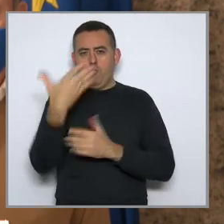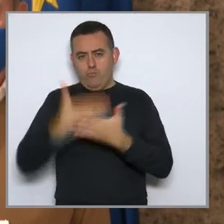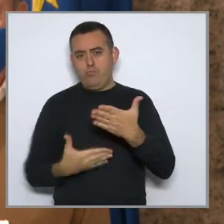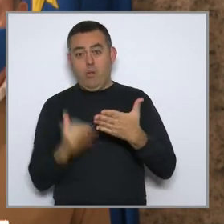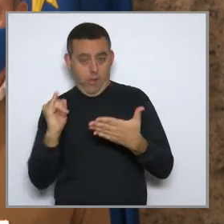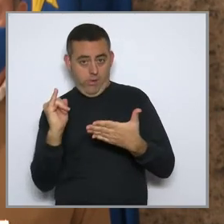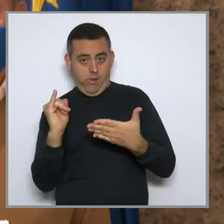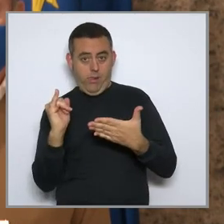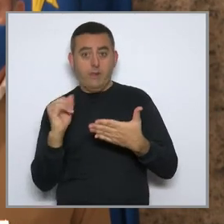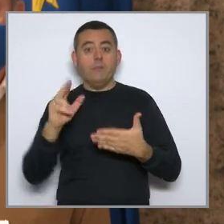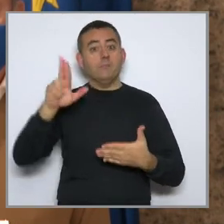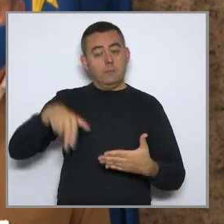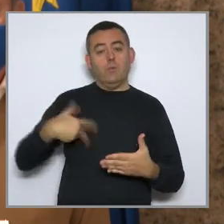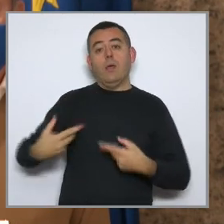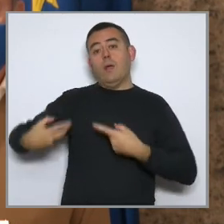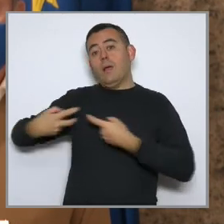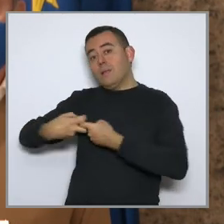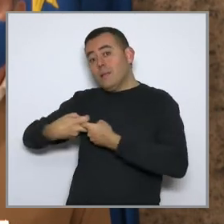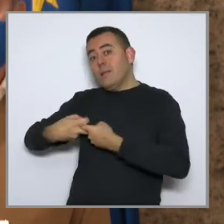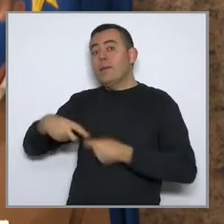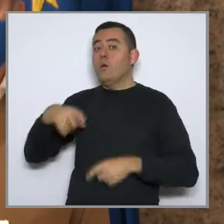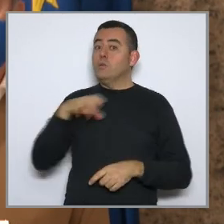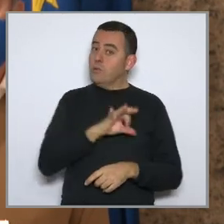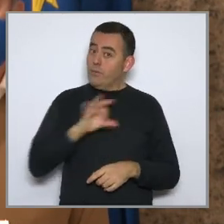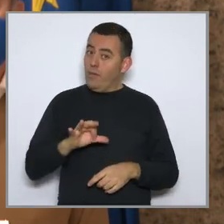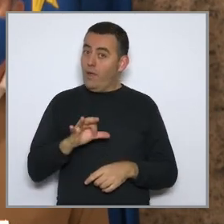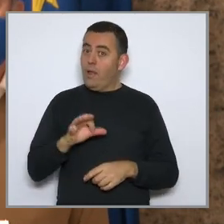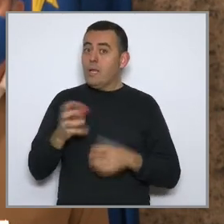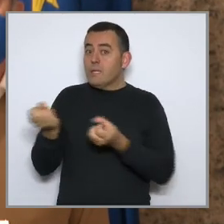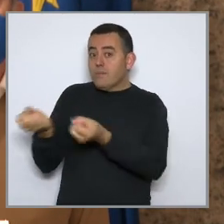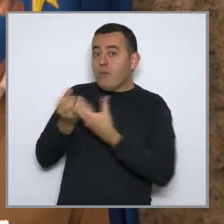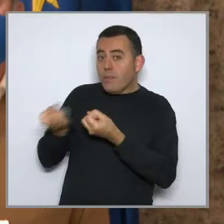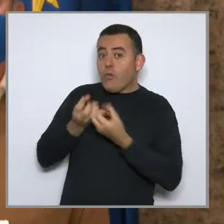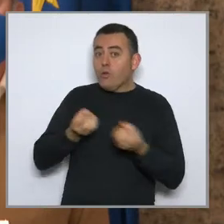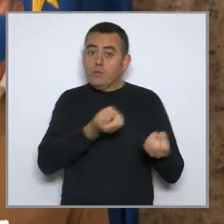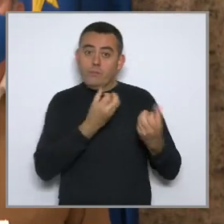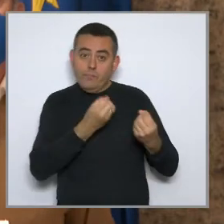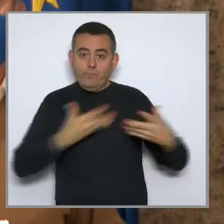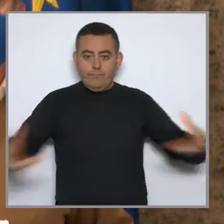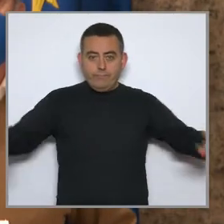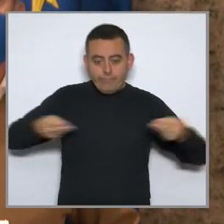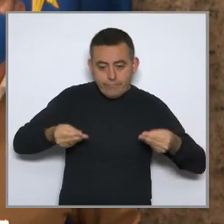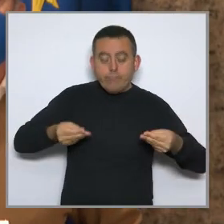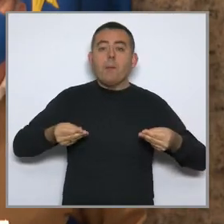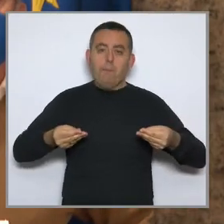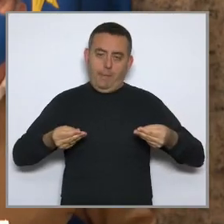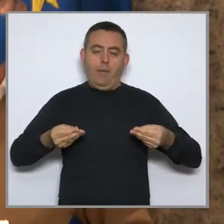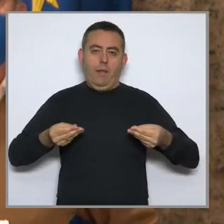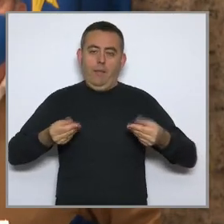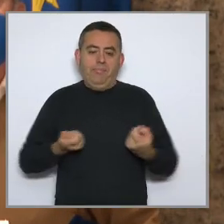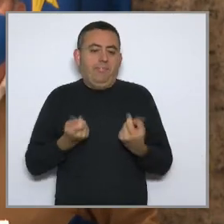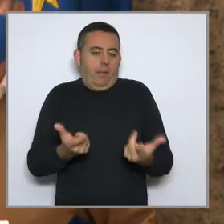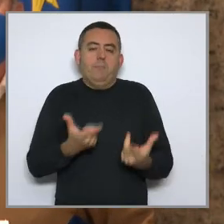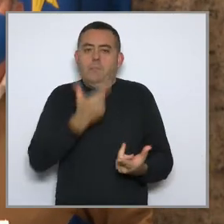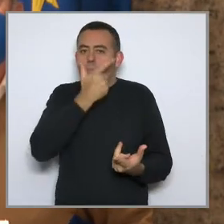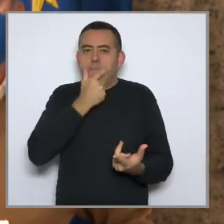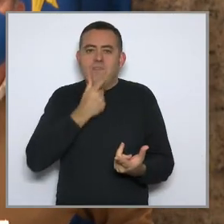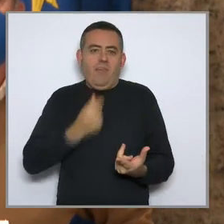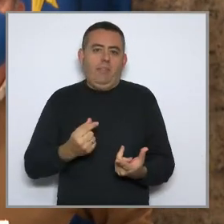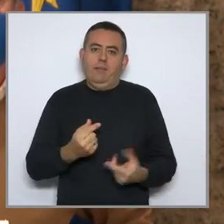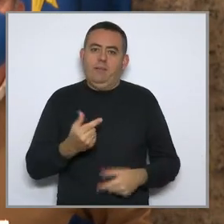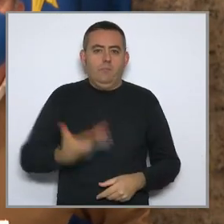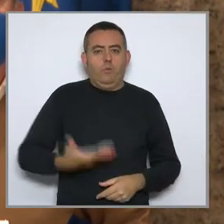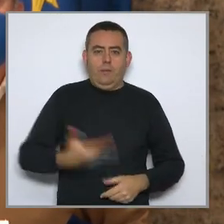que ens dona també l'Agència Tributària o la Seguretat Social, en moments determinats fer-ho el més fàcil possible. El que es tracta és de que si poguérem